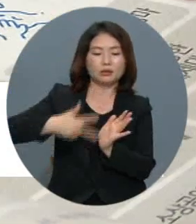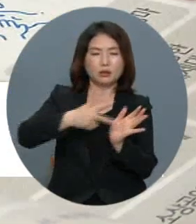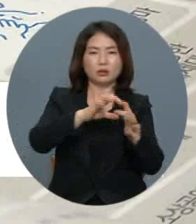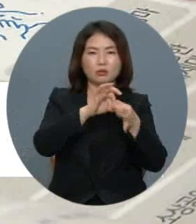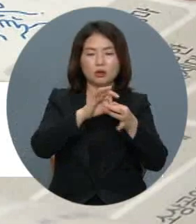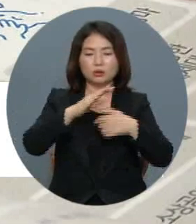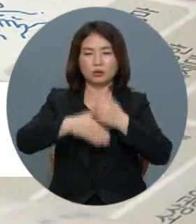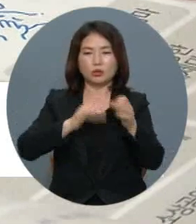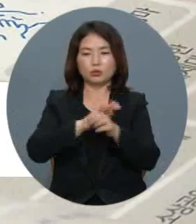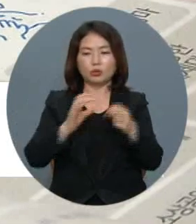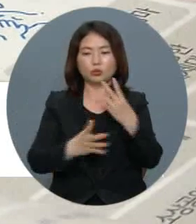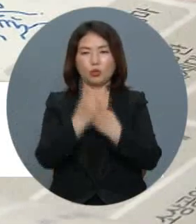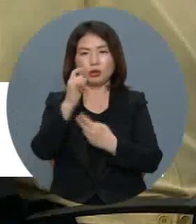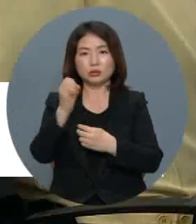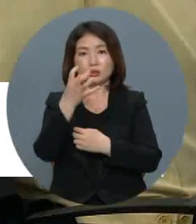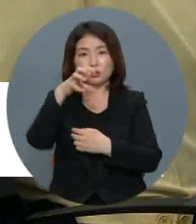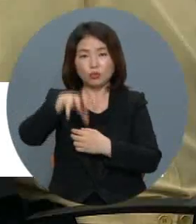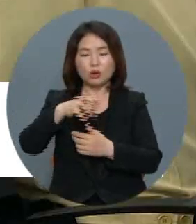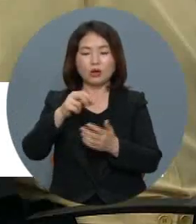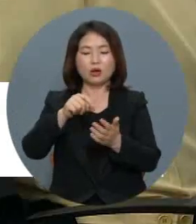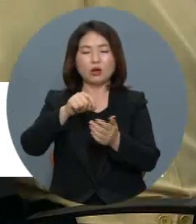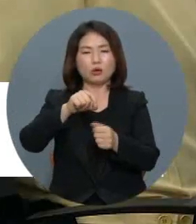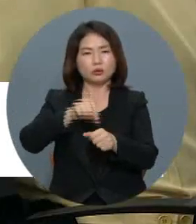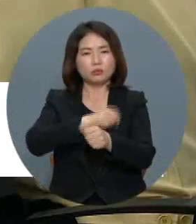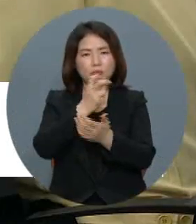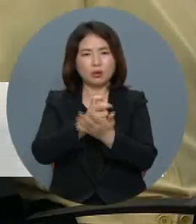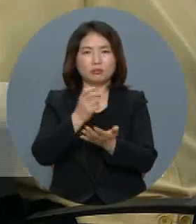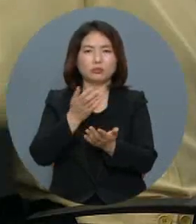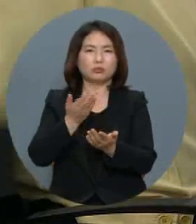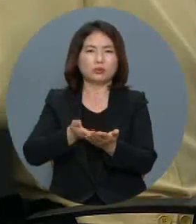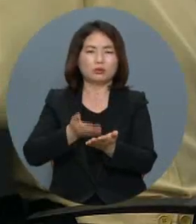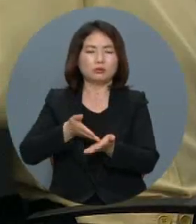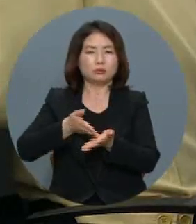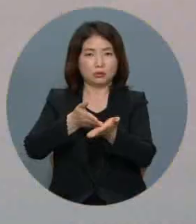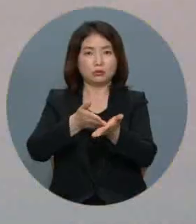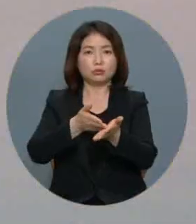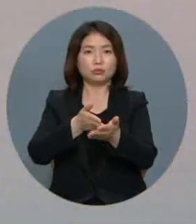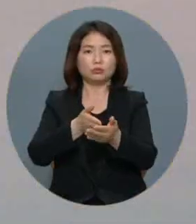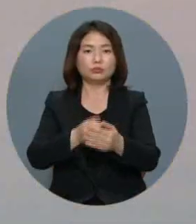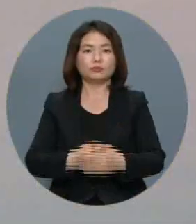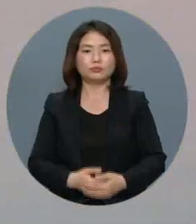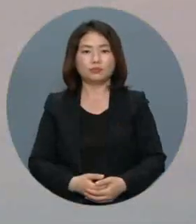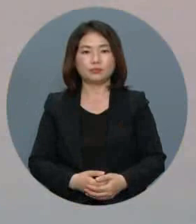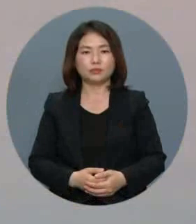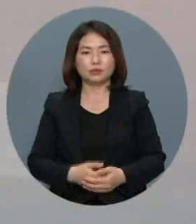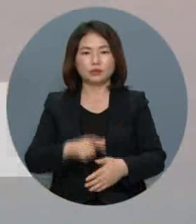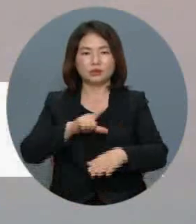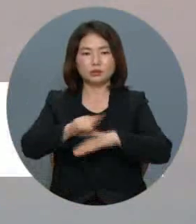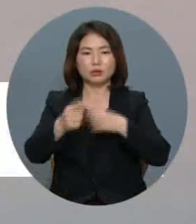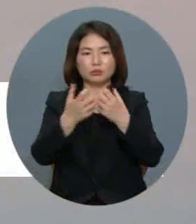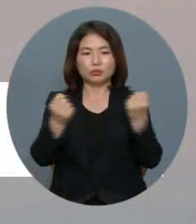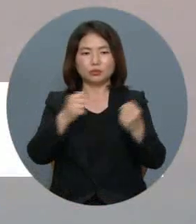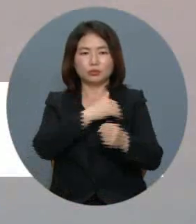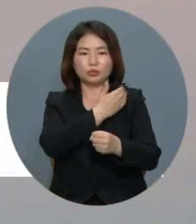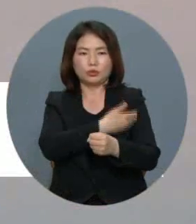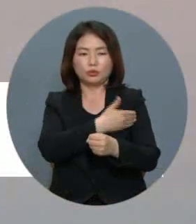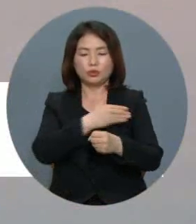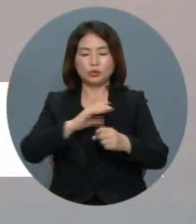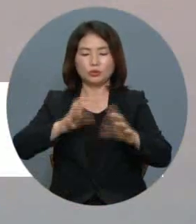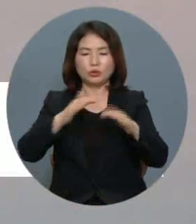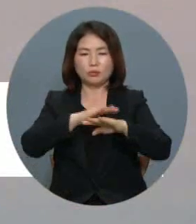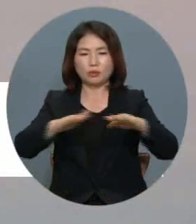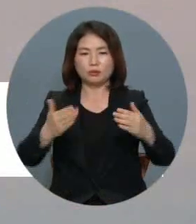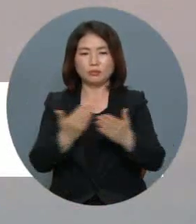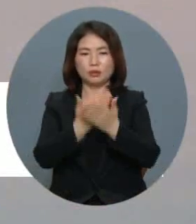대구경북 통합 숭고한 특별법 에도 힘을 실어 달라고 요청했습니다 지방 0 건 그리고 국가경영